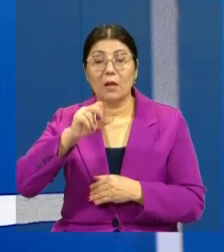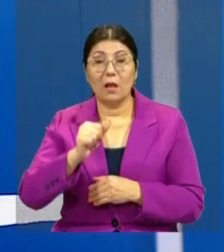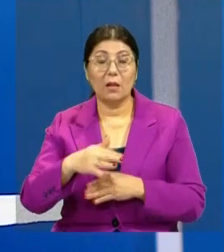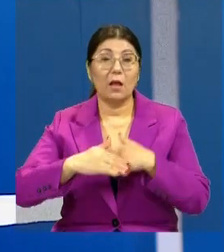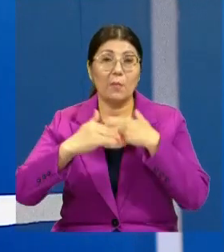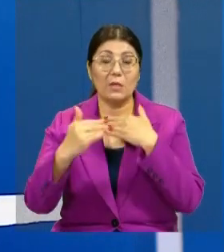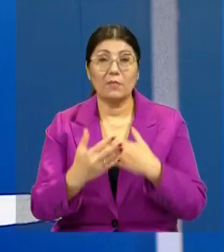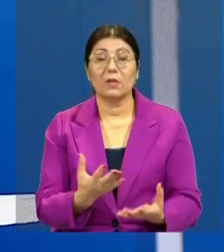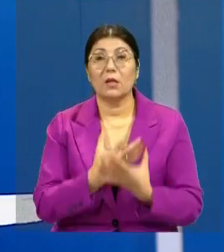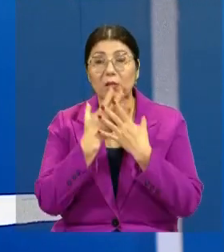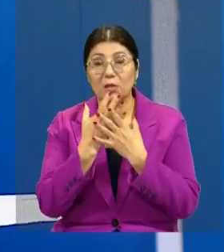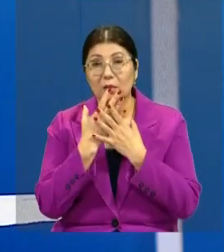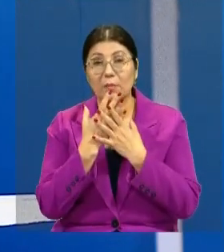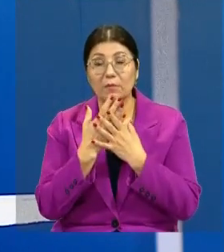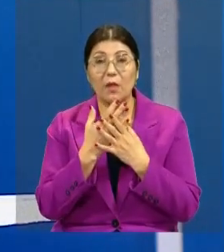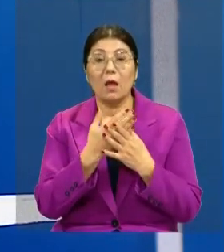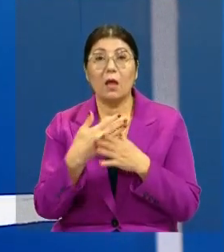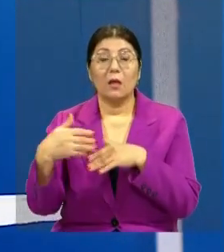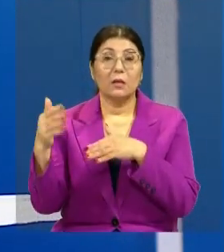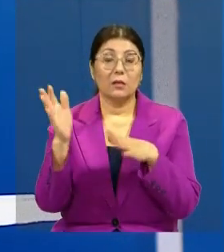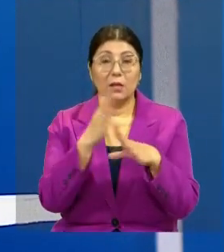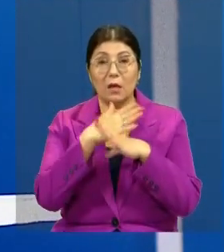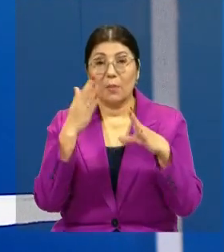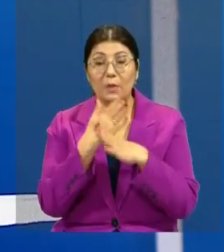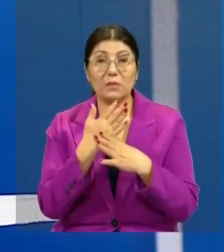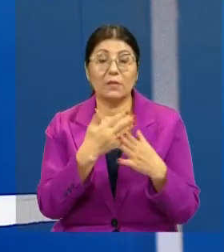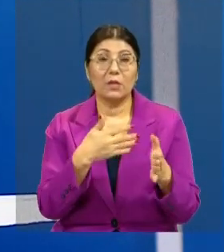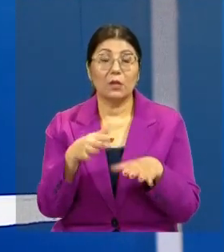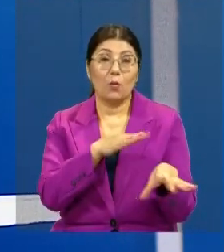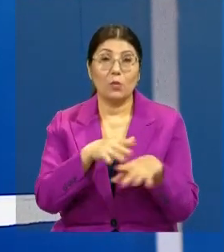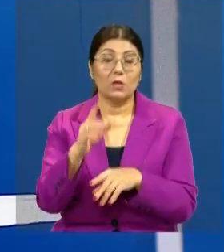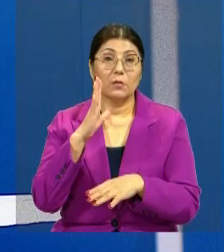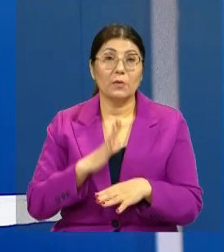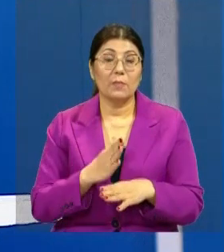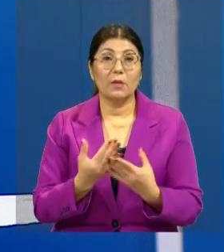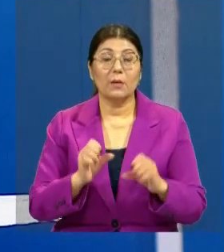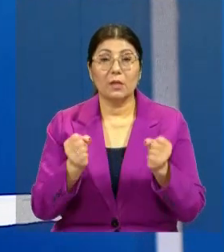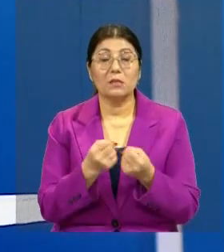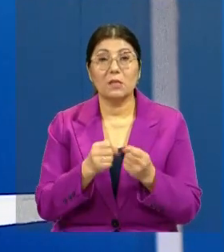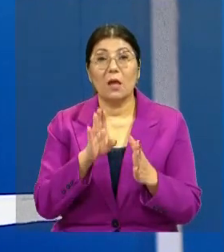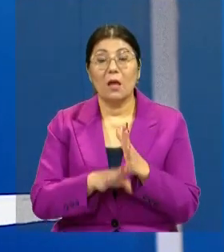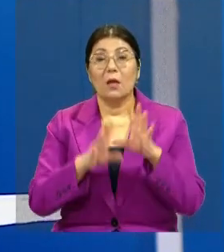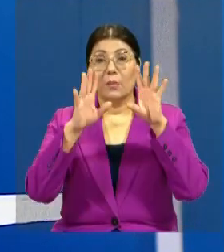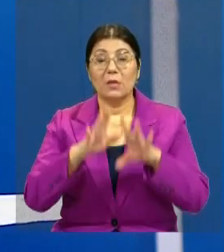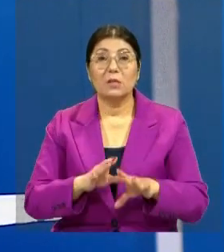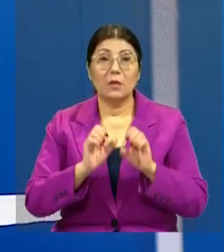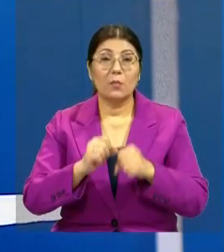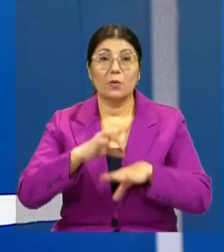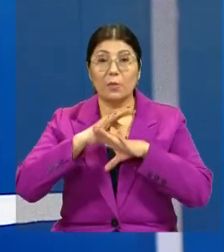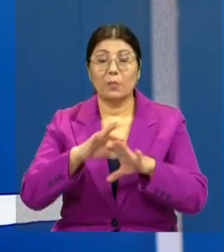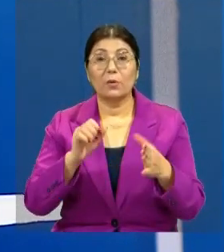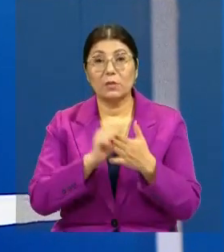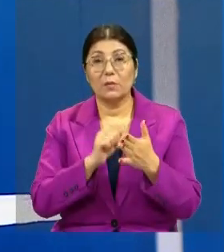және ылғалды ауа массаларының жиі қозғалуы күтіледі. Биыл қысты ақылпасыз өткізетініміз қаншалықты рас? Мұның